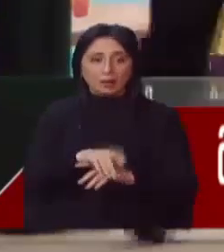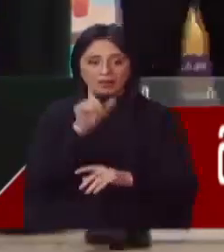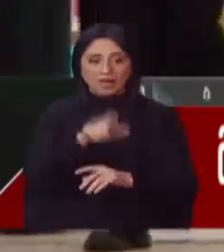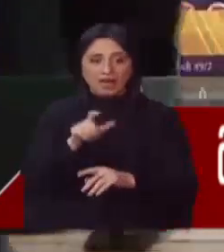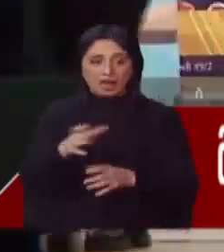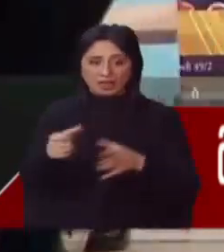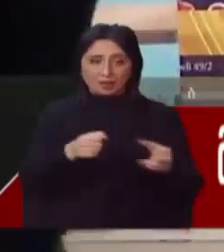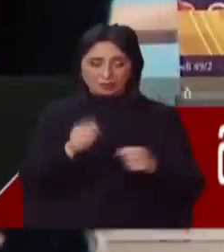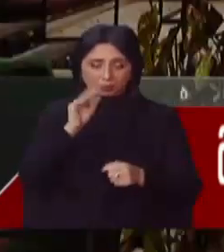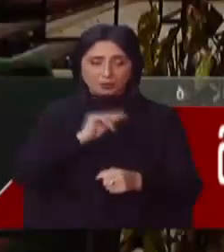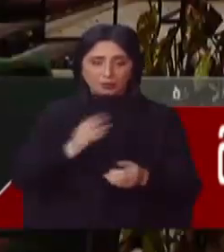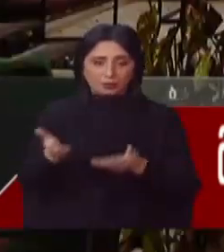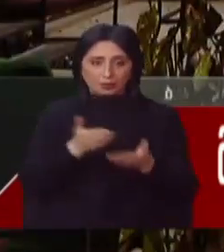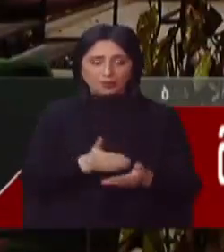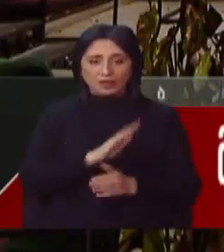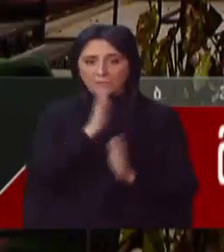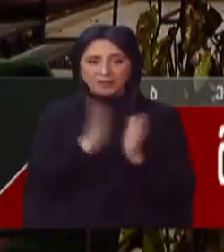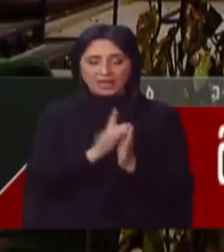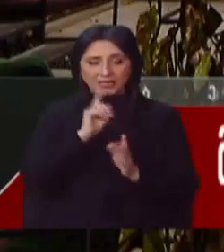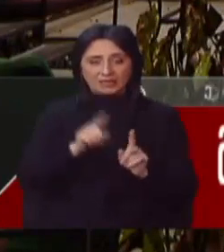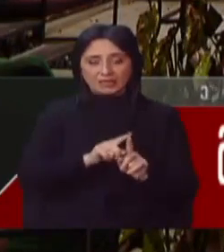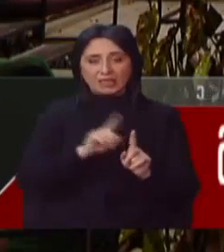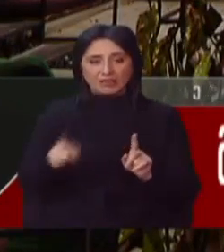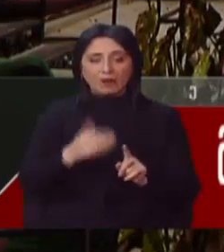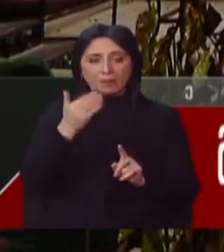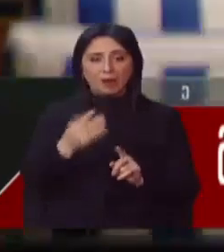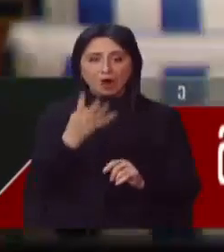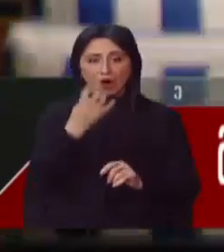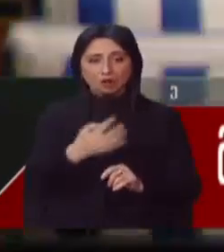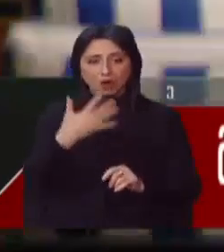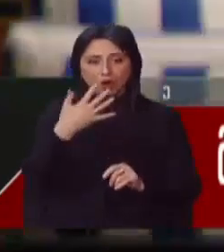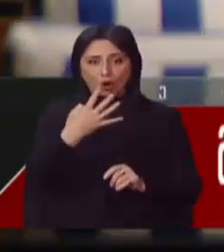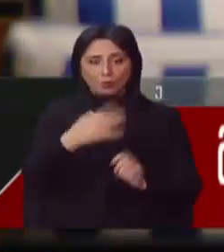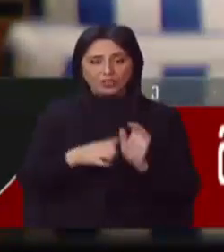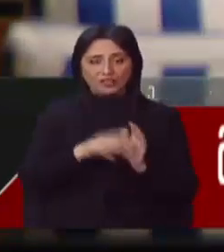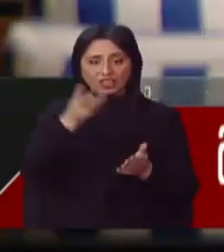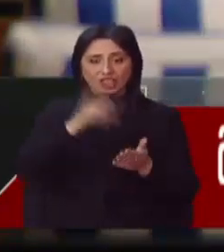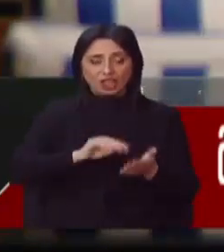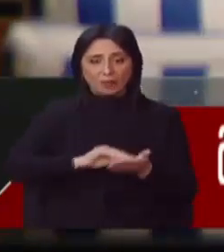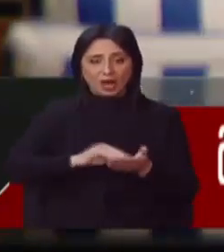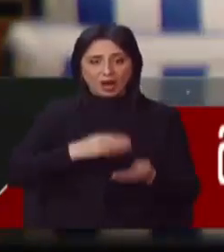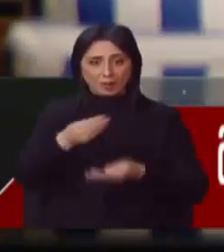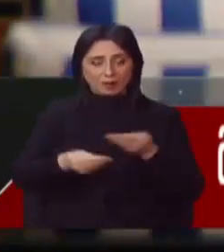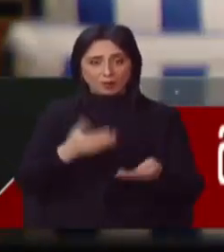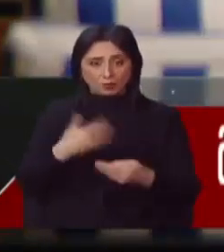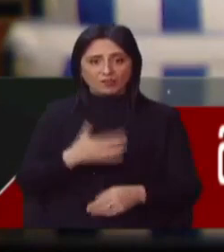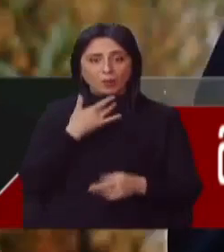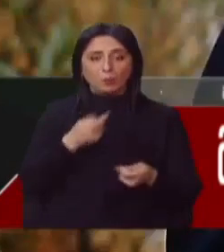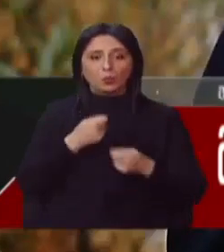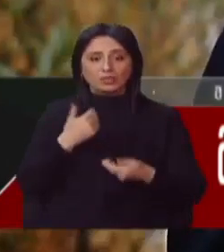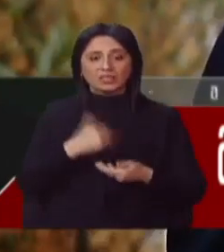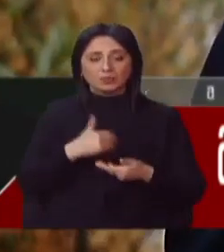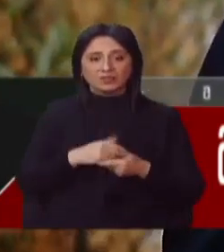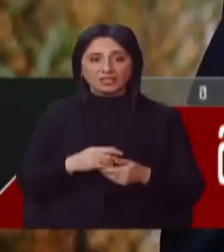კადრების მობილიზება ხდება. მთელი წლის განმავლობაში მათ 456 ჯარიმის გამოწერა მოუხდათ. მუნიციპალურ